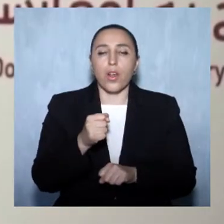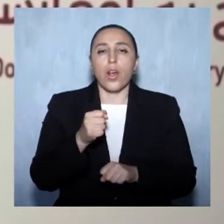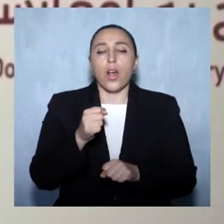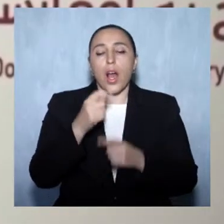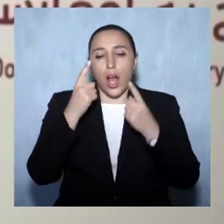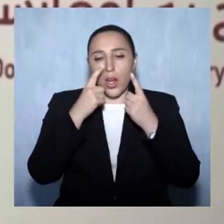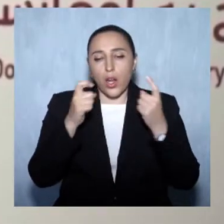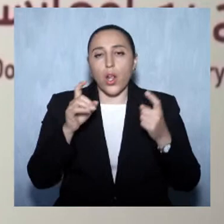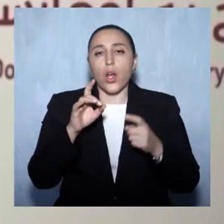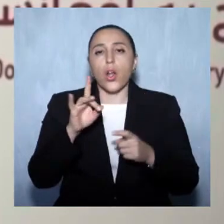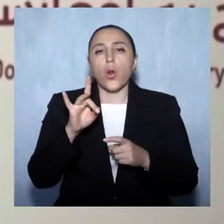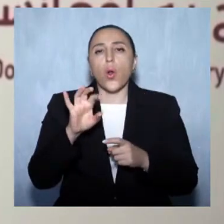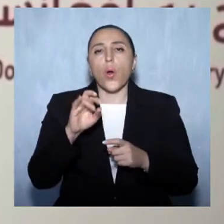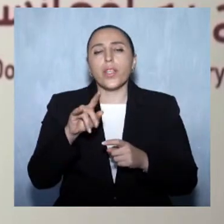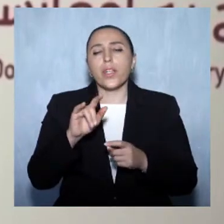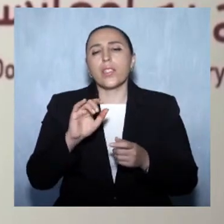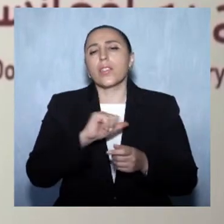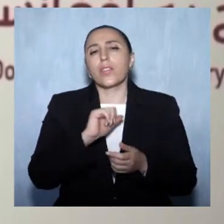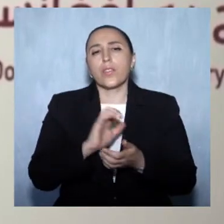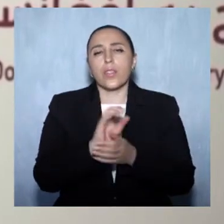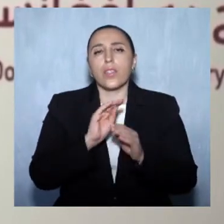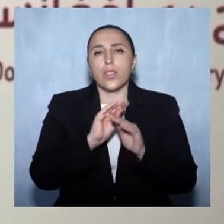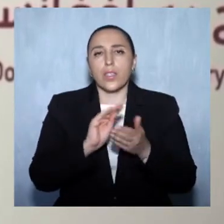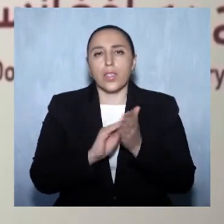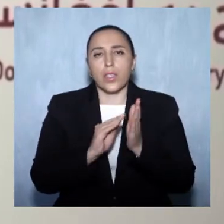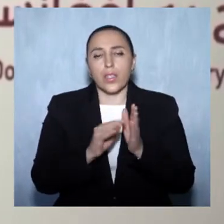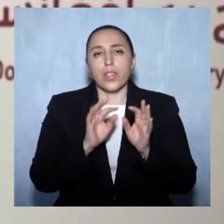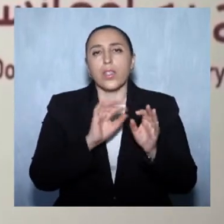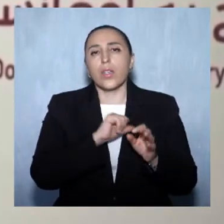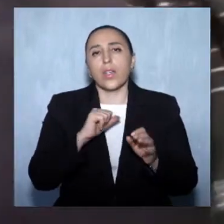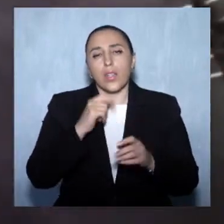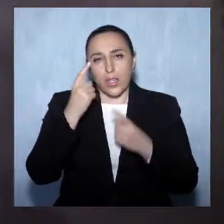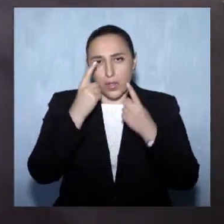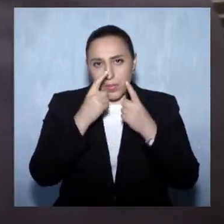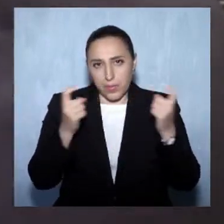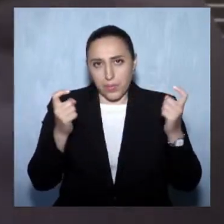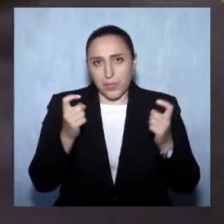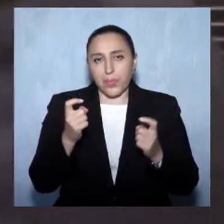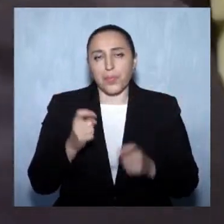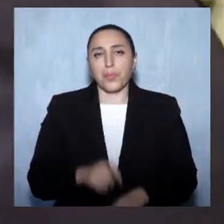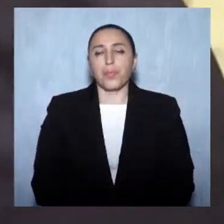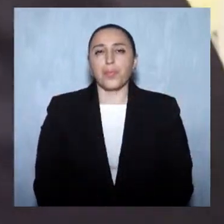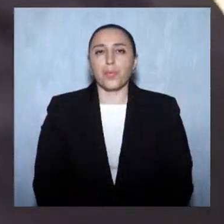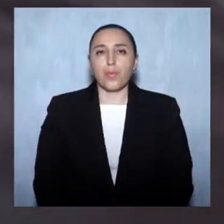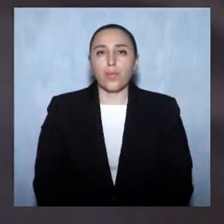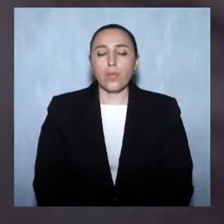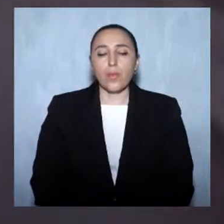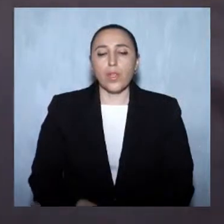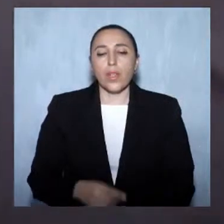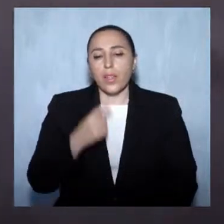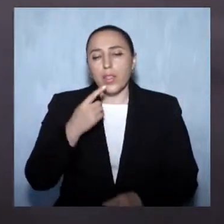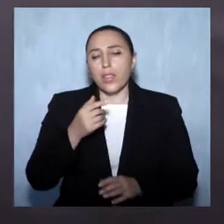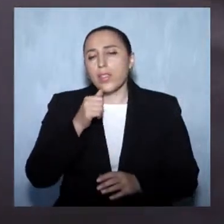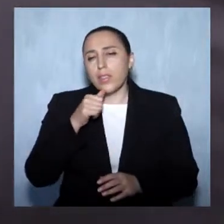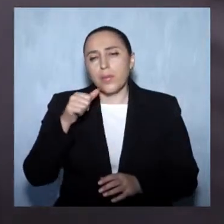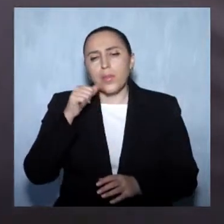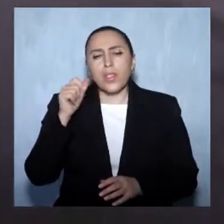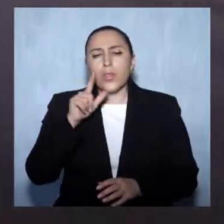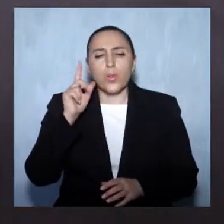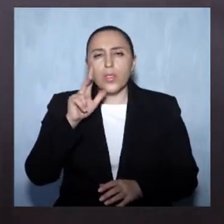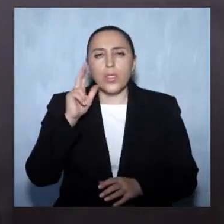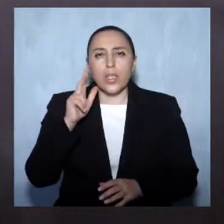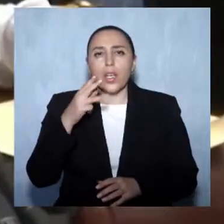Reuters գործակալությունը, վկայակոչելով թալիբներին մոտ կանգնած միանգամից 3 իրազեկ աղբյուրներ։ Վերջին տարիներին Բարադարը ղեկավարում